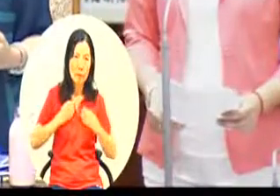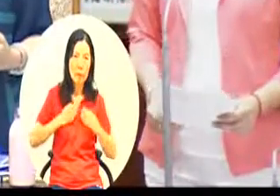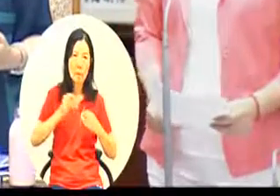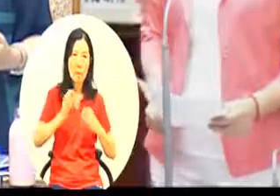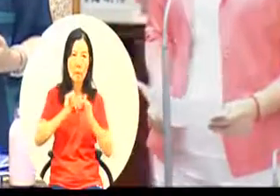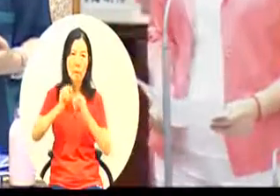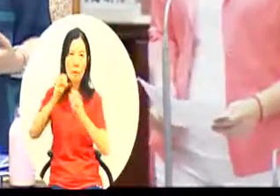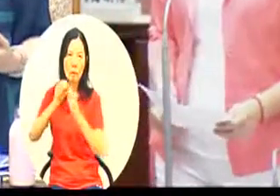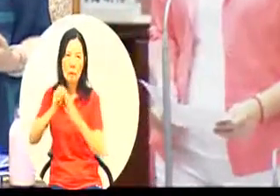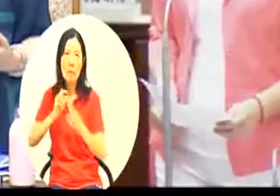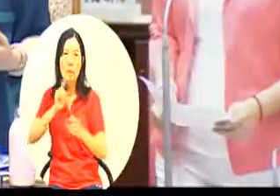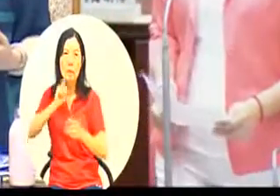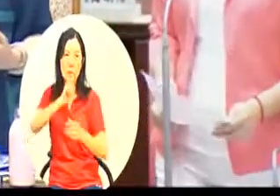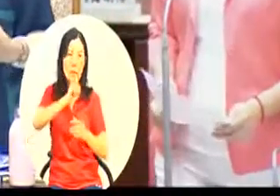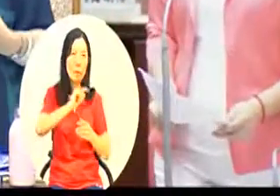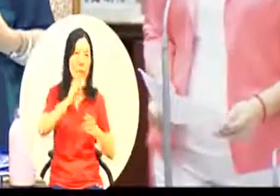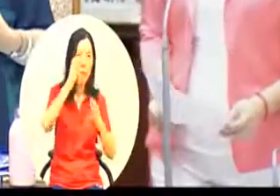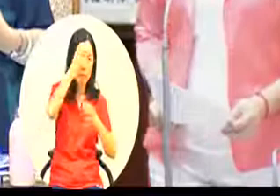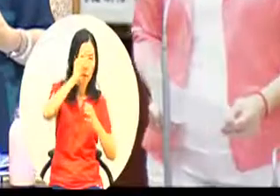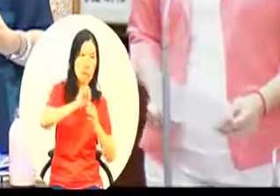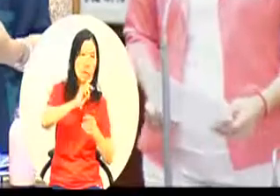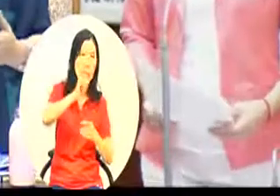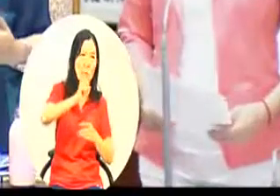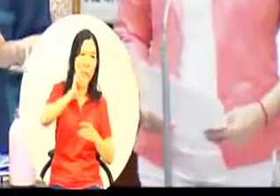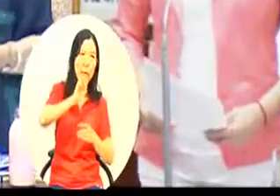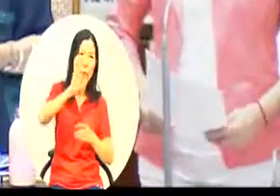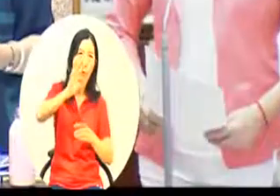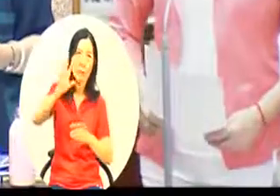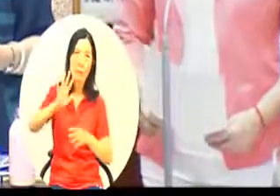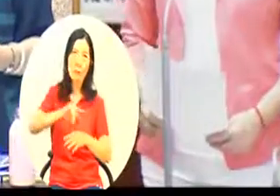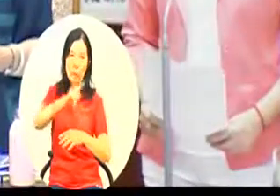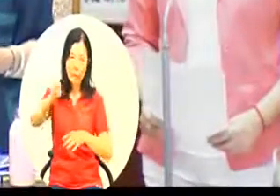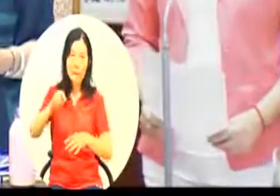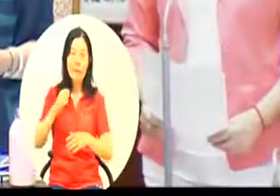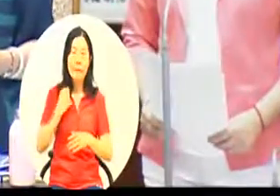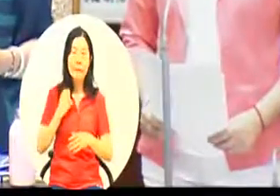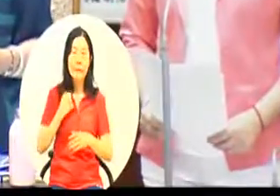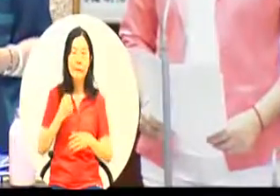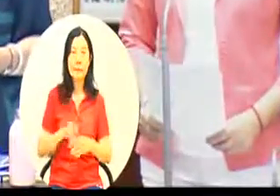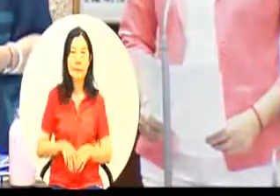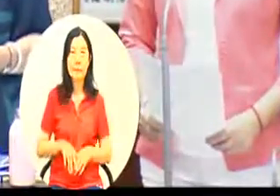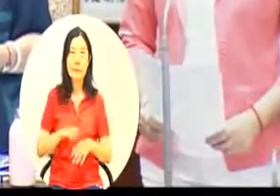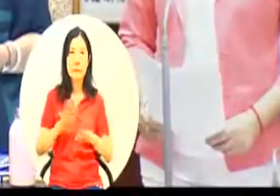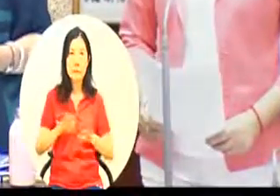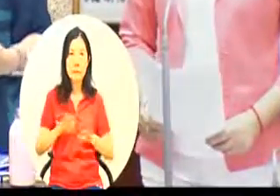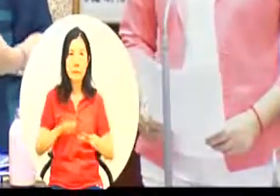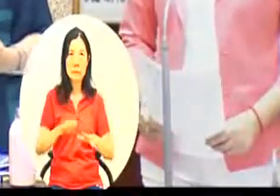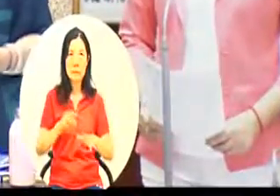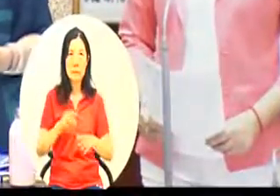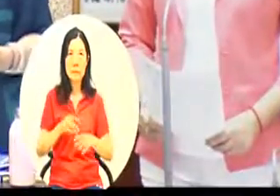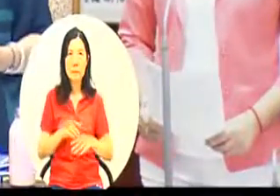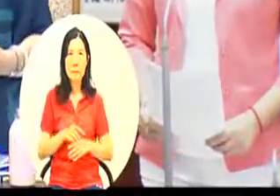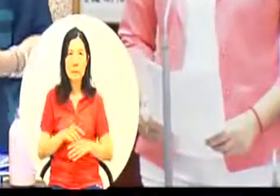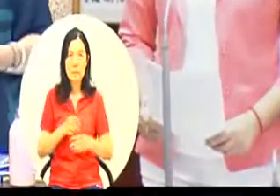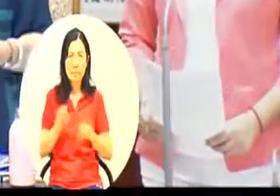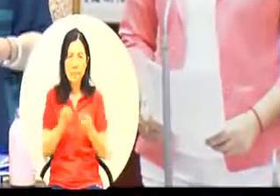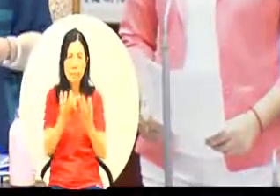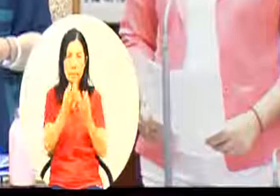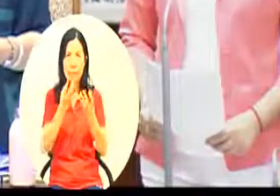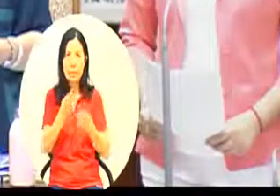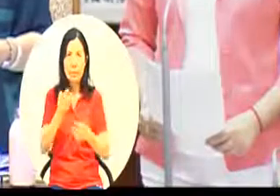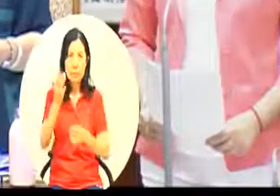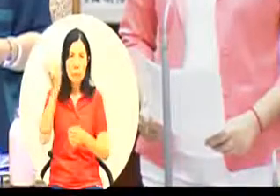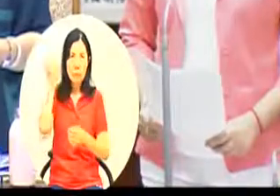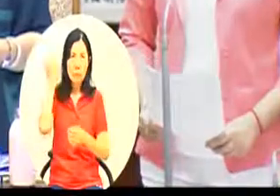发，警察局举发，教育局举发，这要变成普遍大家都能够认知。那你看这个每一个暴露出来的事情都是过去